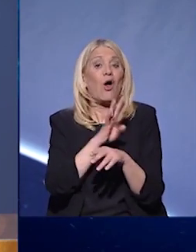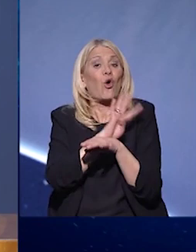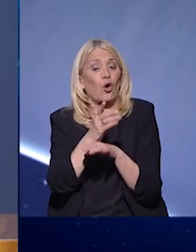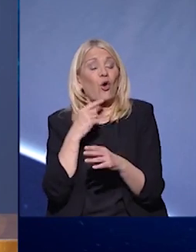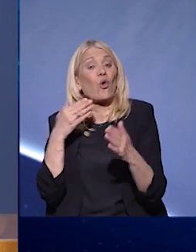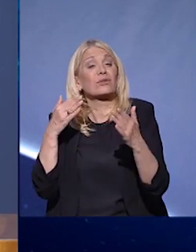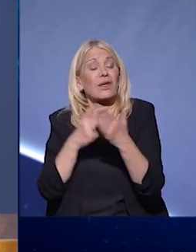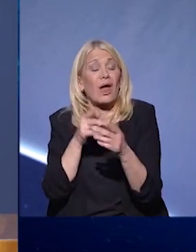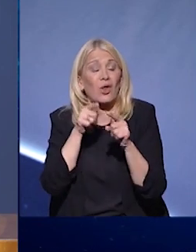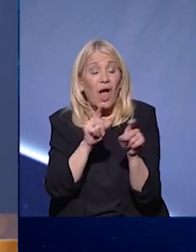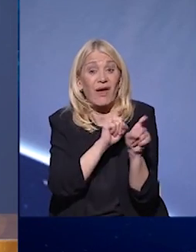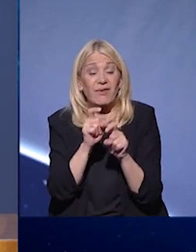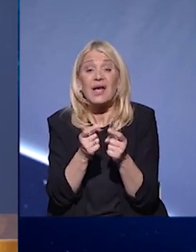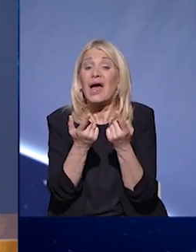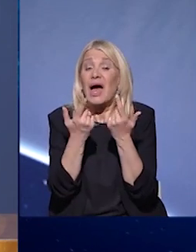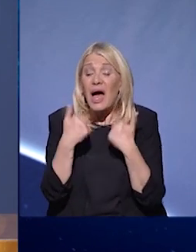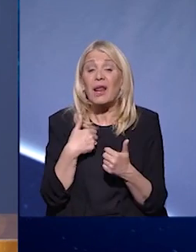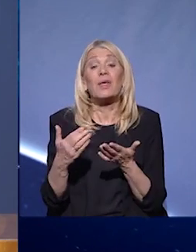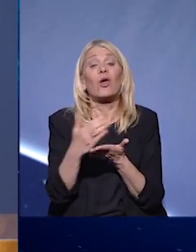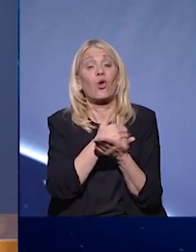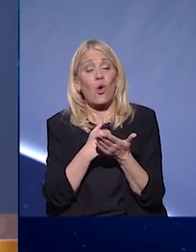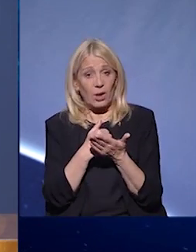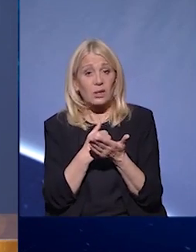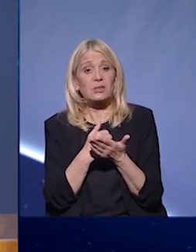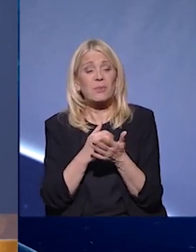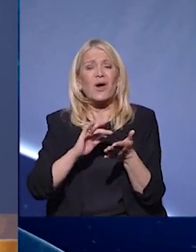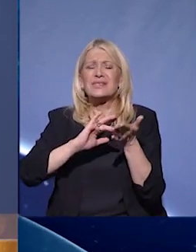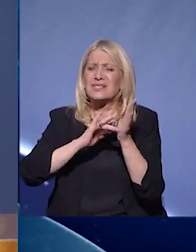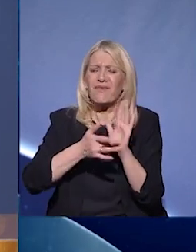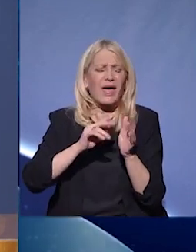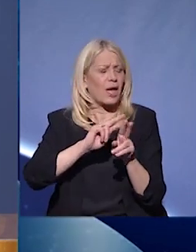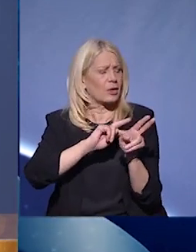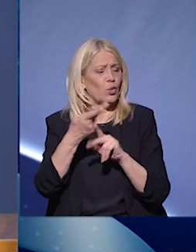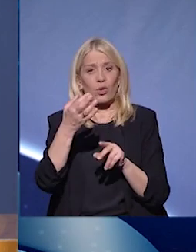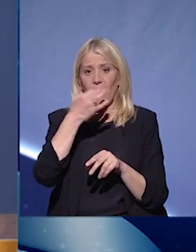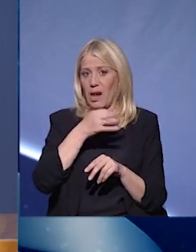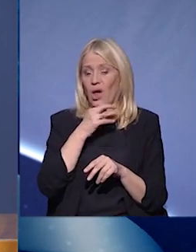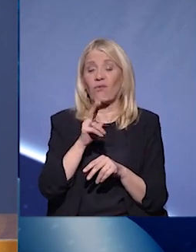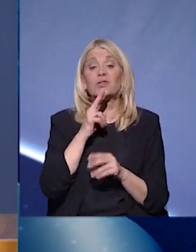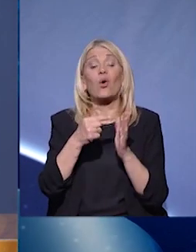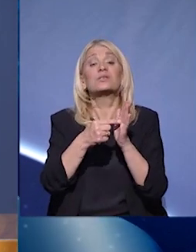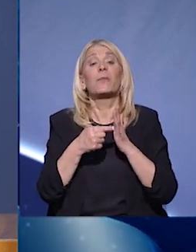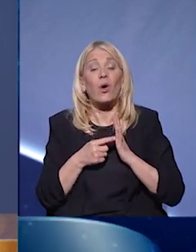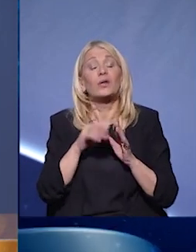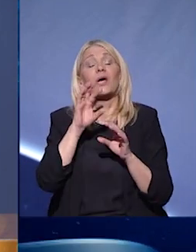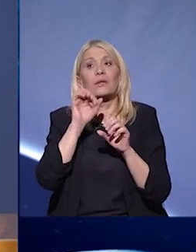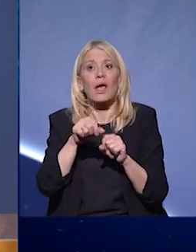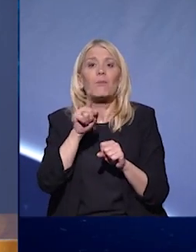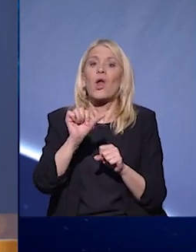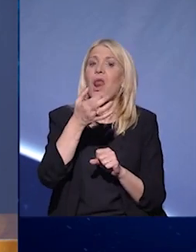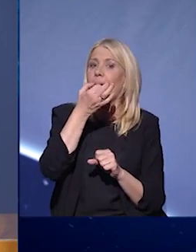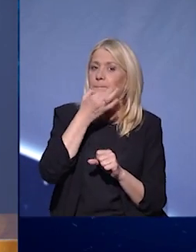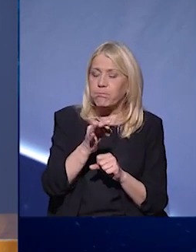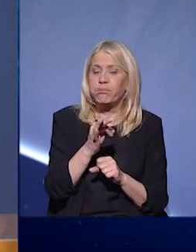direktno deluje na ovaj virus, ali koristimo sve druge lekove za koje se pokazalo da imaju